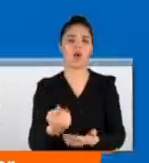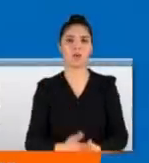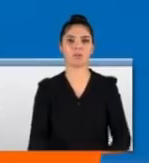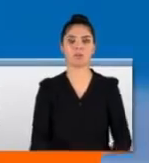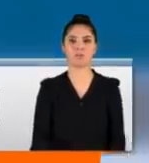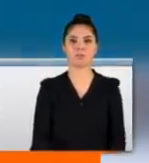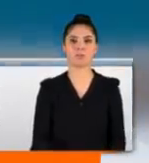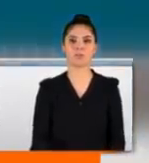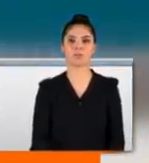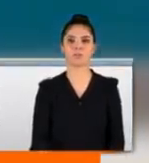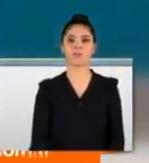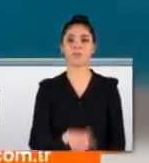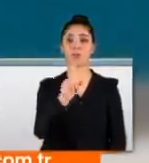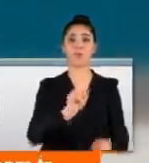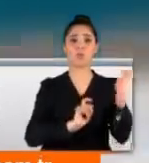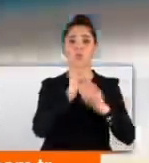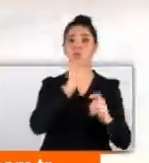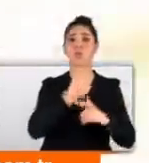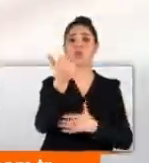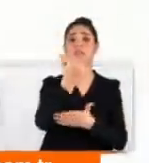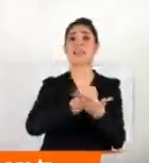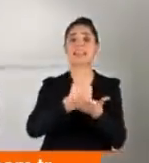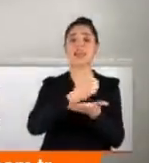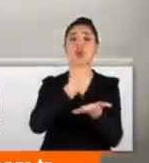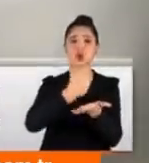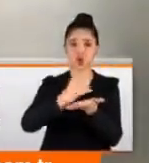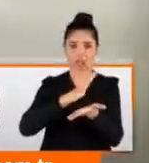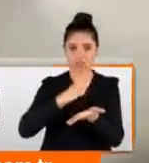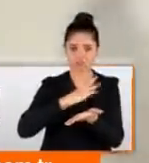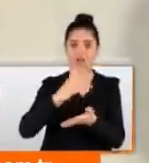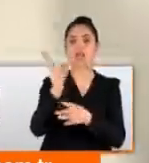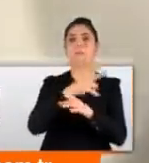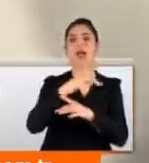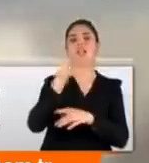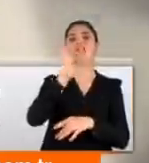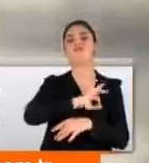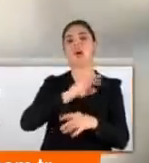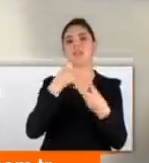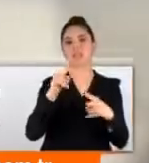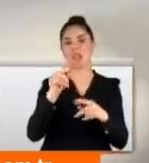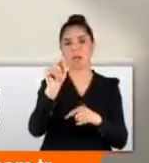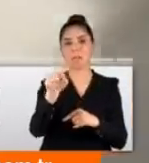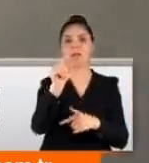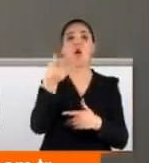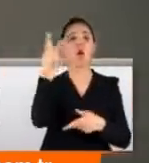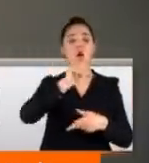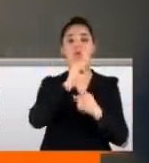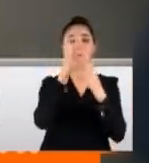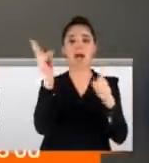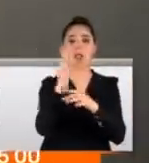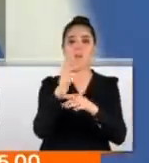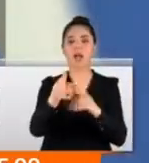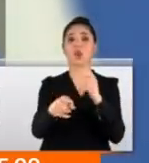bakanlık. Uygulamadan sadece yeşil ruhsatlı teknelerle avlanan balıkçılar faydalanabilecek. Öldürülen balon balığının